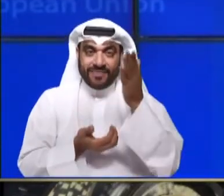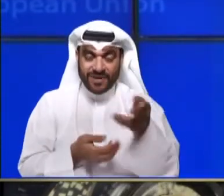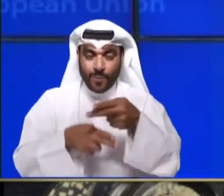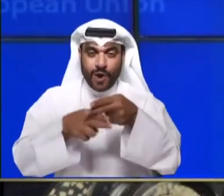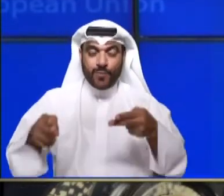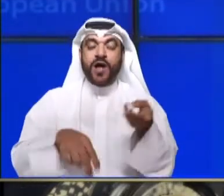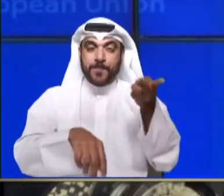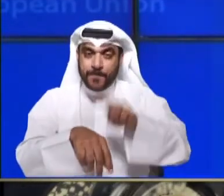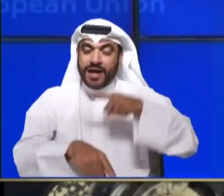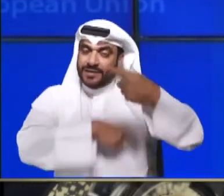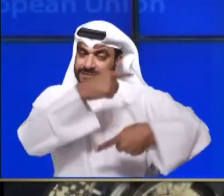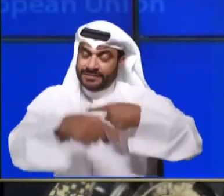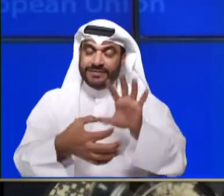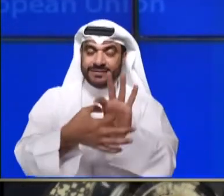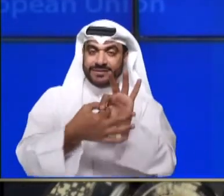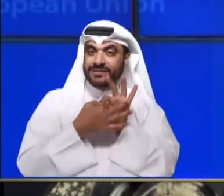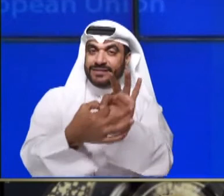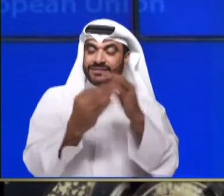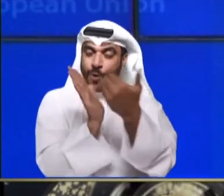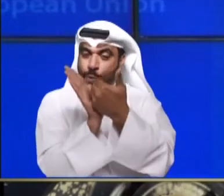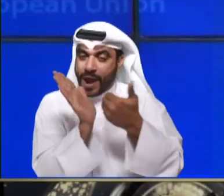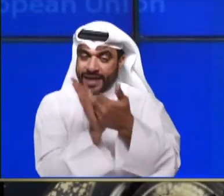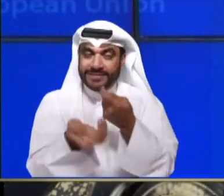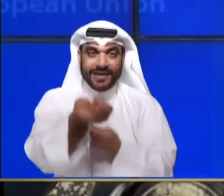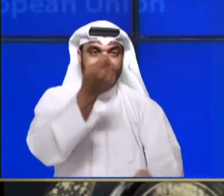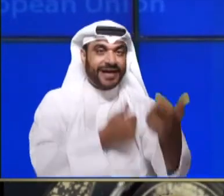السياسي وكذلك تعاوننا الاقتصادي